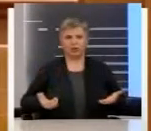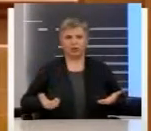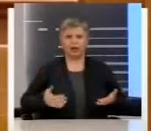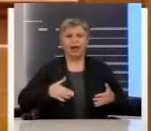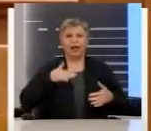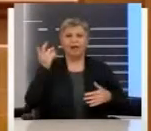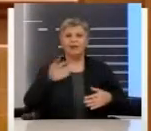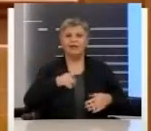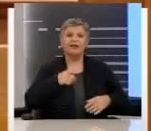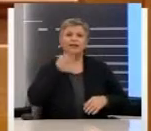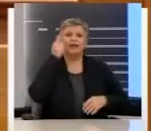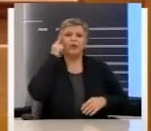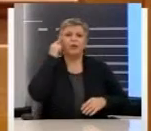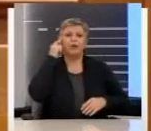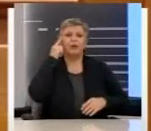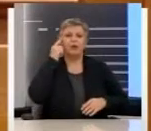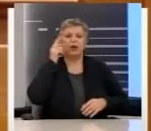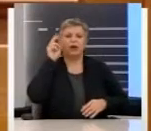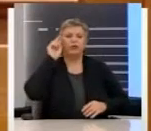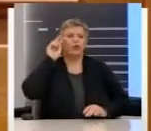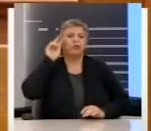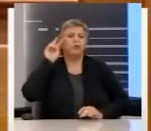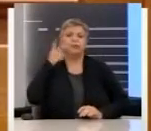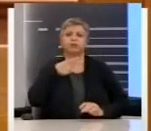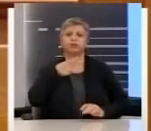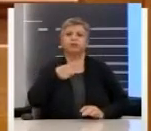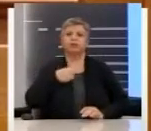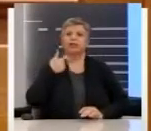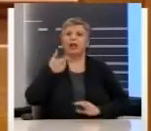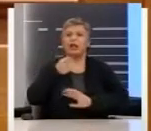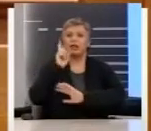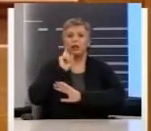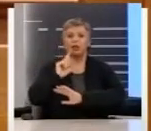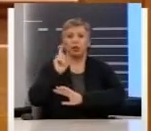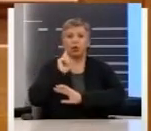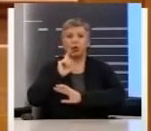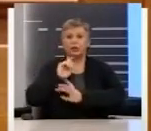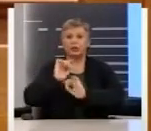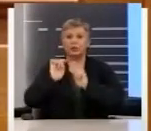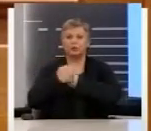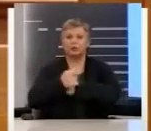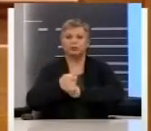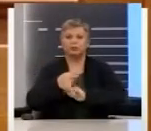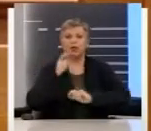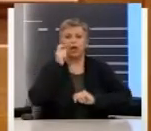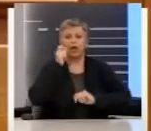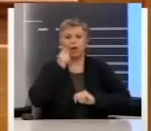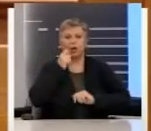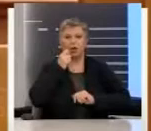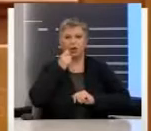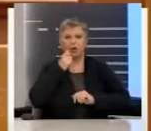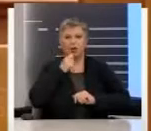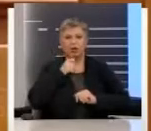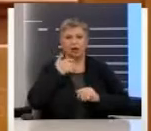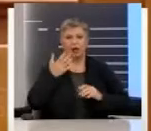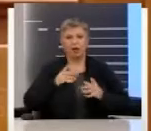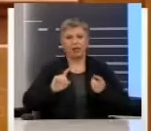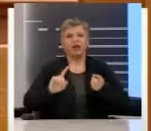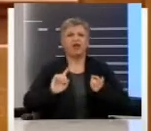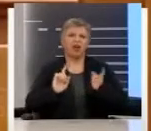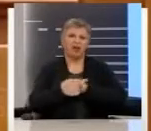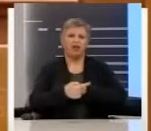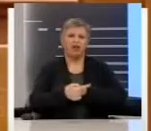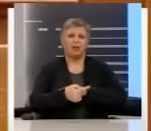παιδιού, ενώ λέγεται Γεωργία, να αισθάνεται Γιώργος, και ενώ λέγεται Γιώργος να αισθάνεται Γεωργία,